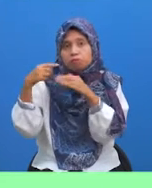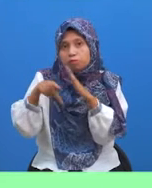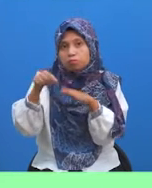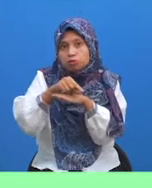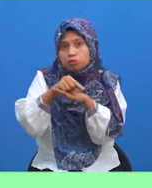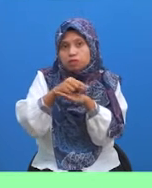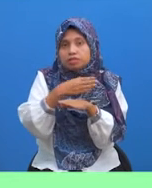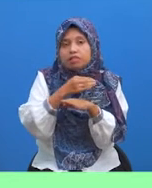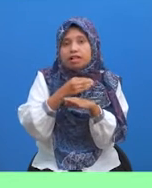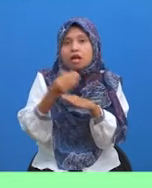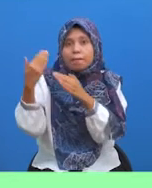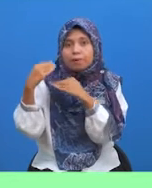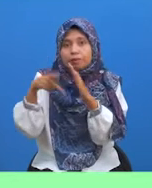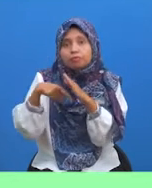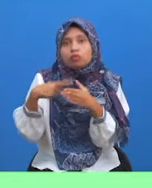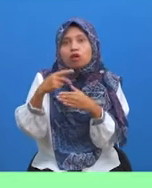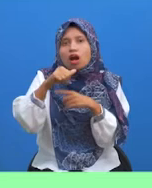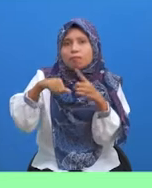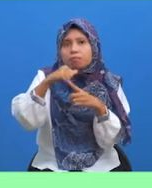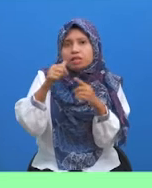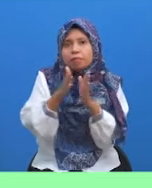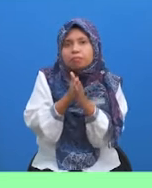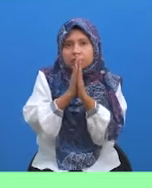ceritain VoIP adalah Anjay